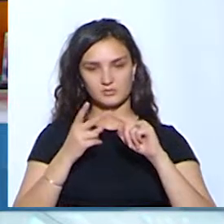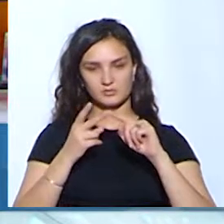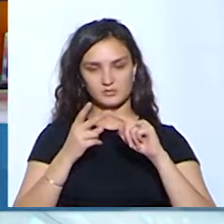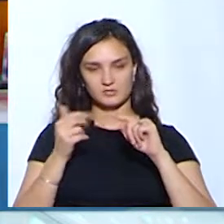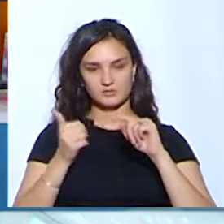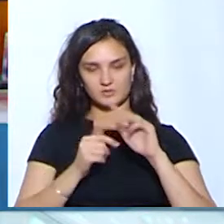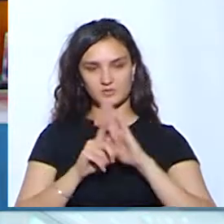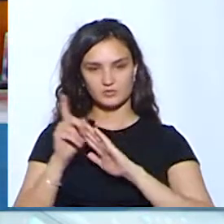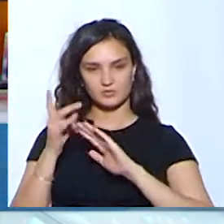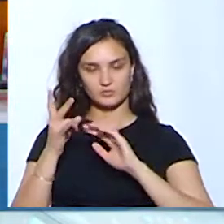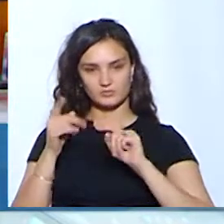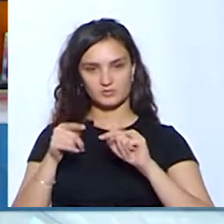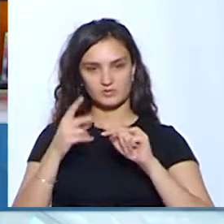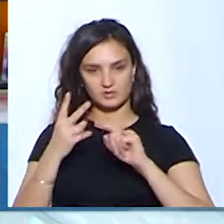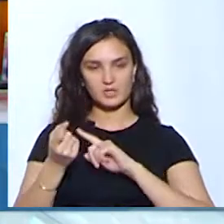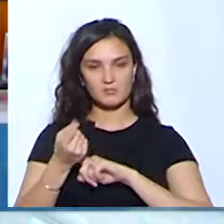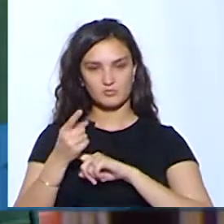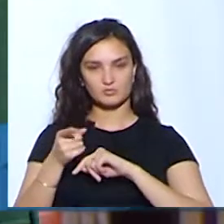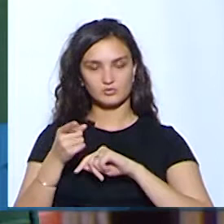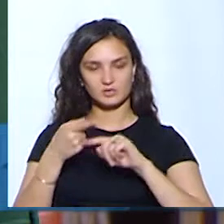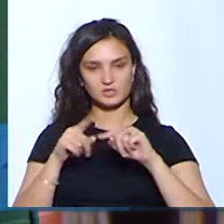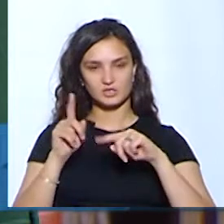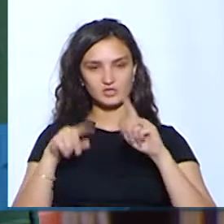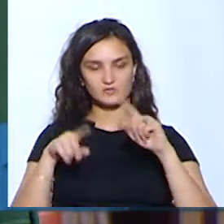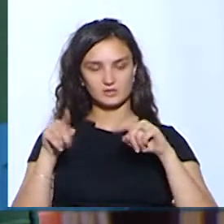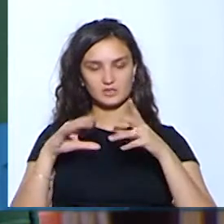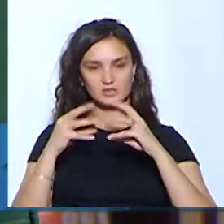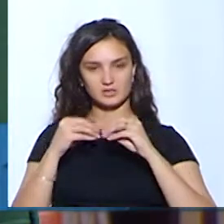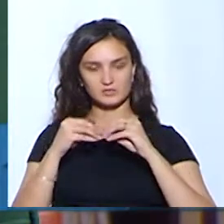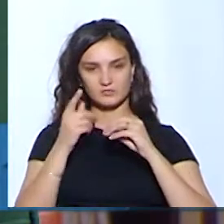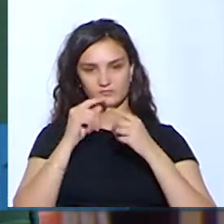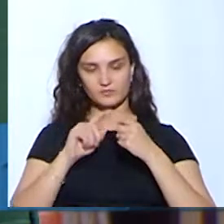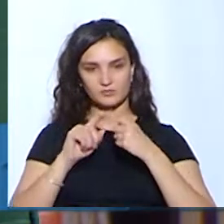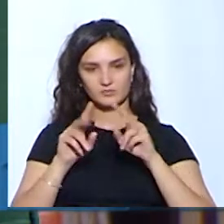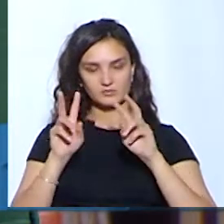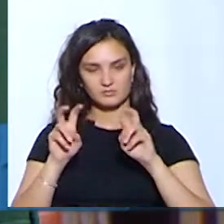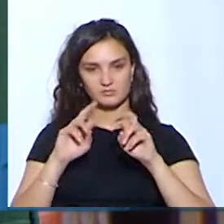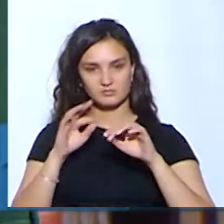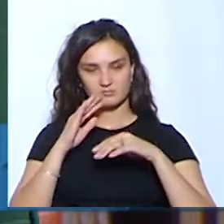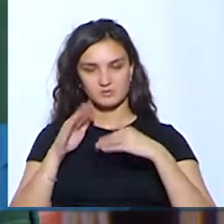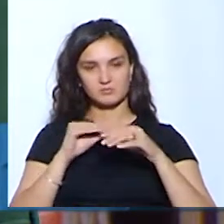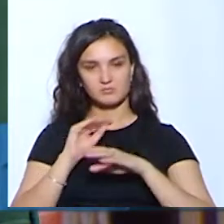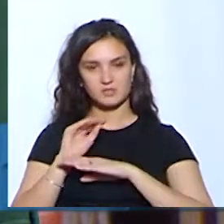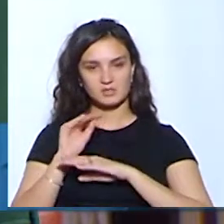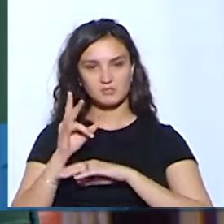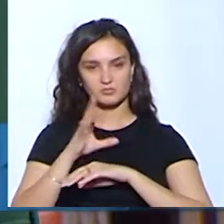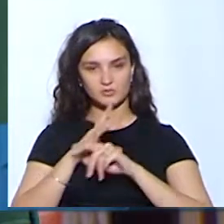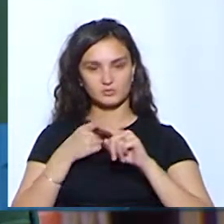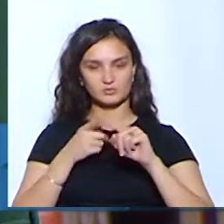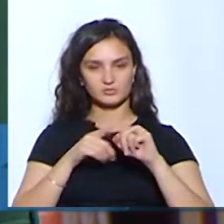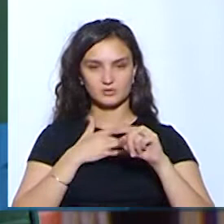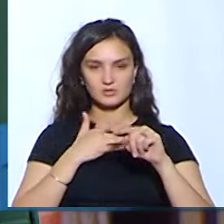ნახევარში უნდა გამოჩნდეს ასე თქვა იშვიათად ვირუსები და მერე მატება უნდა იყოს უკვე